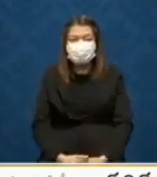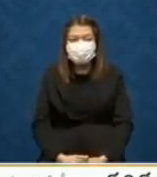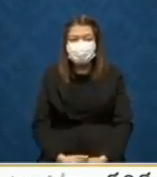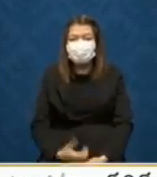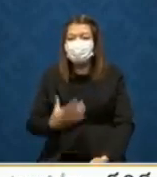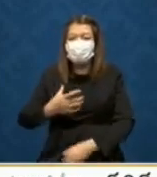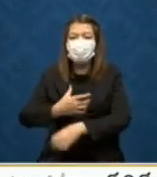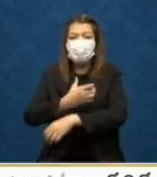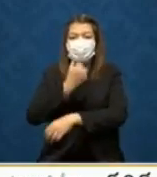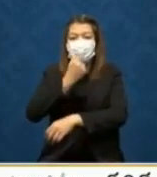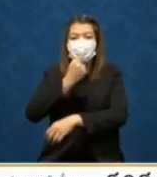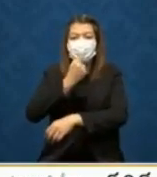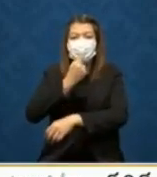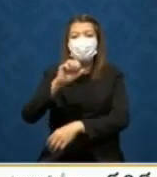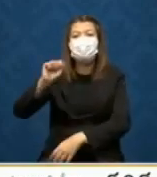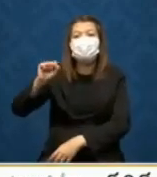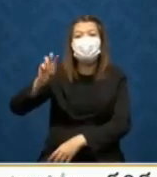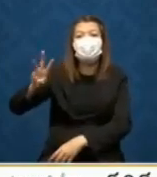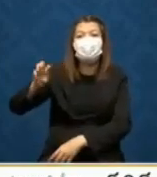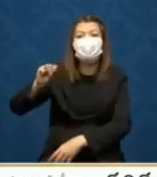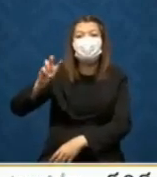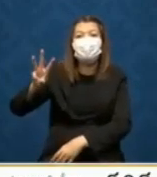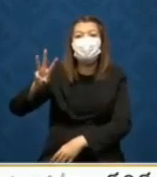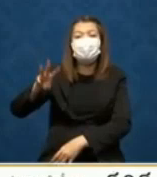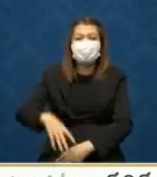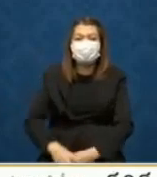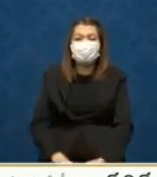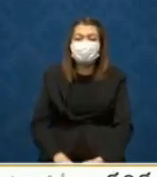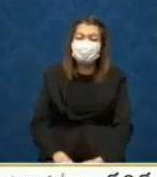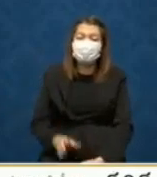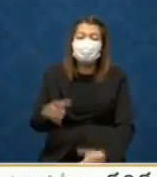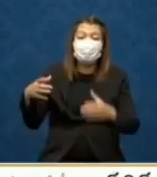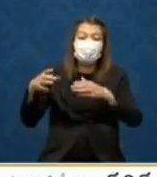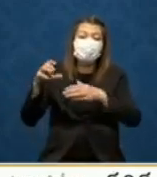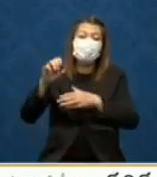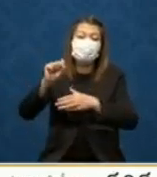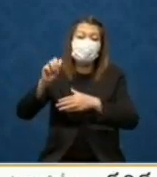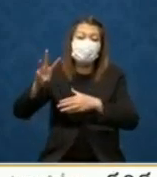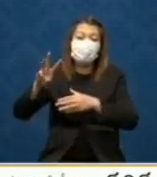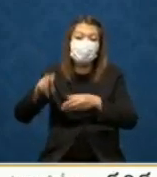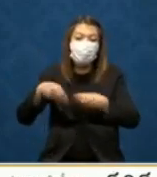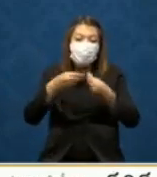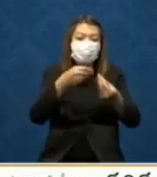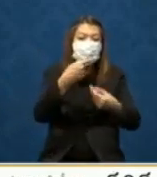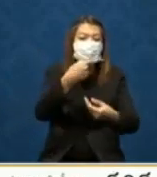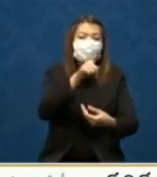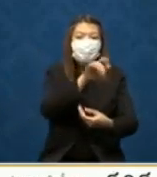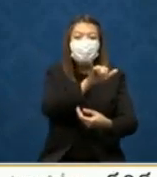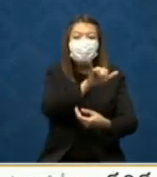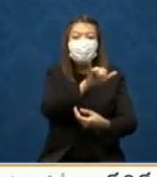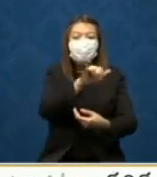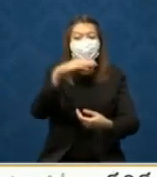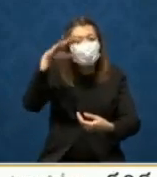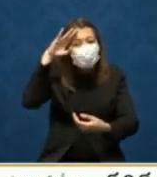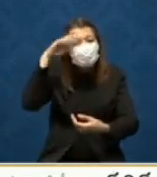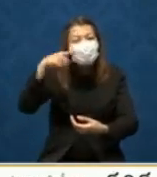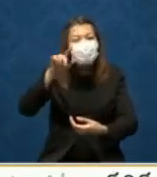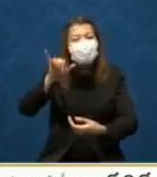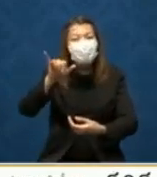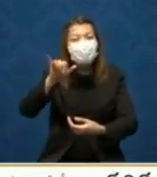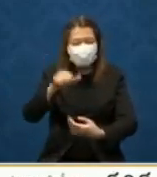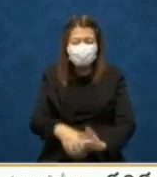อำนาจเป็นของสวโดยสวเพื่อปยมันเป็นระบอบใหม่ที่เรา